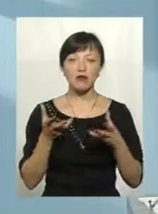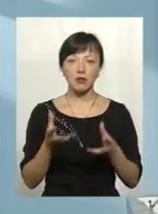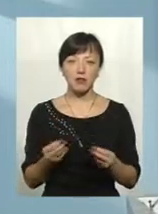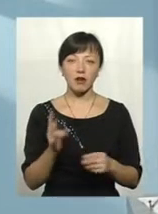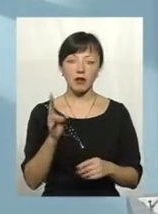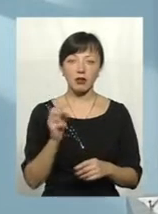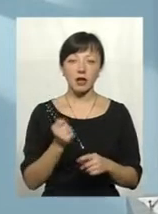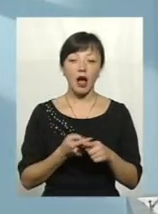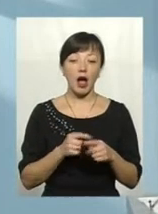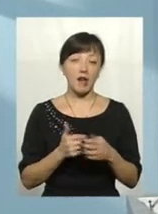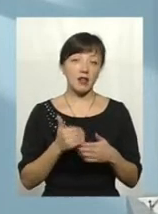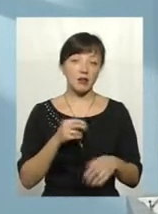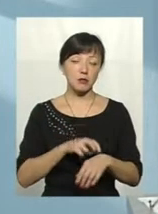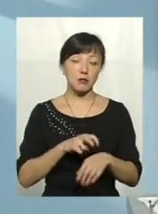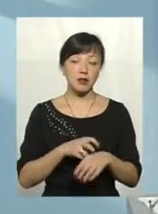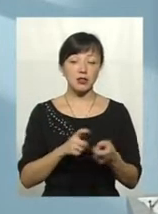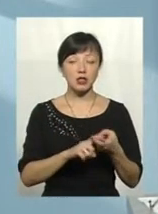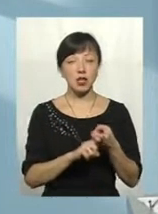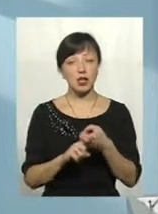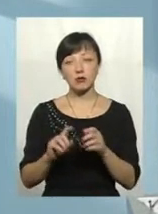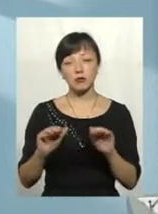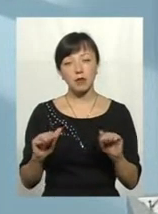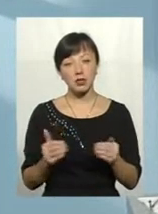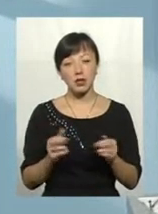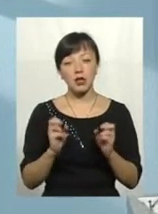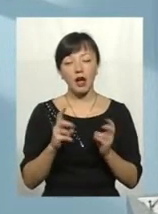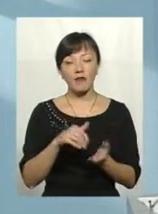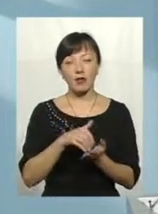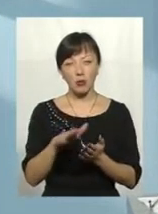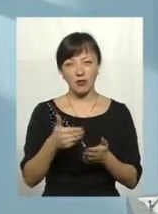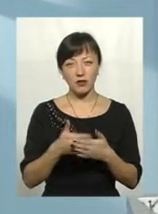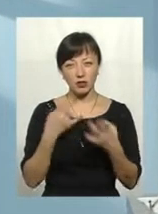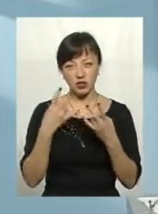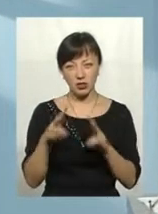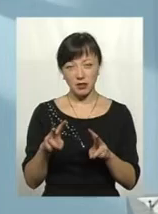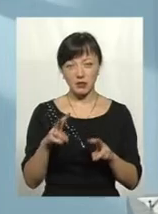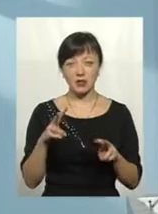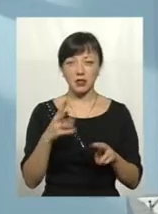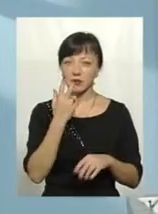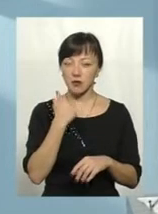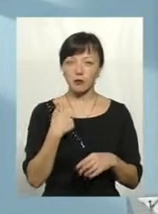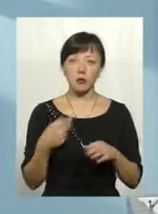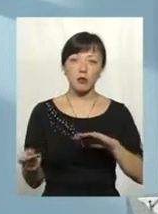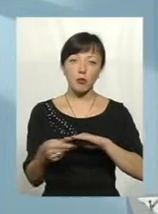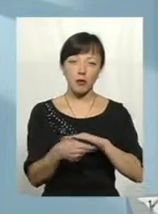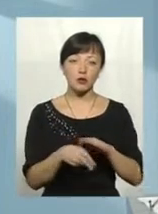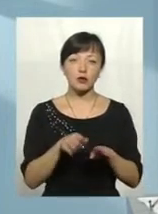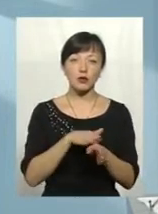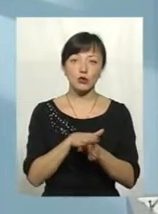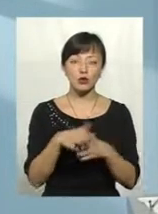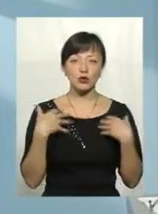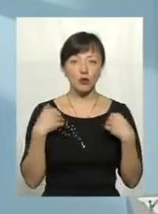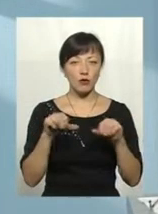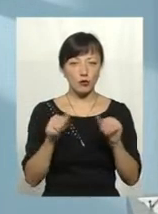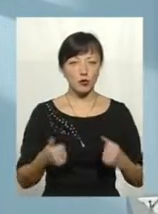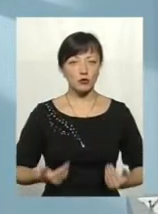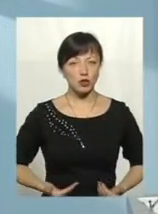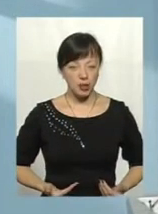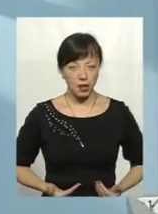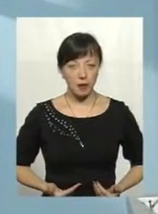А від медиків залежить менше. Як же, якщо відмовитись від шкідливих звичок? Ми пропагуємо дотримуватися здорового способу